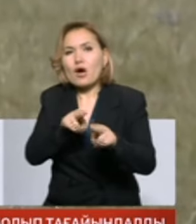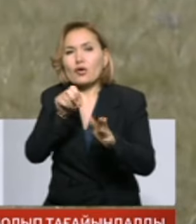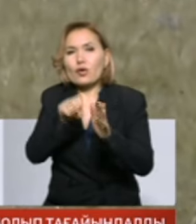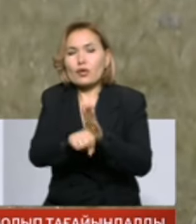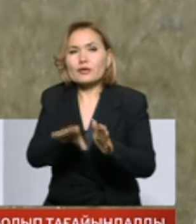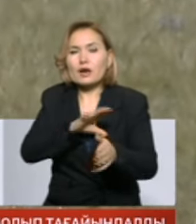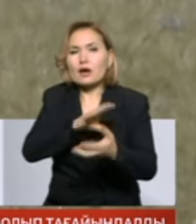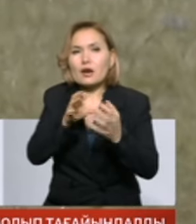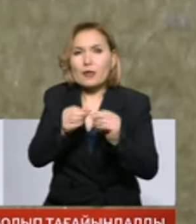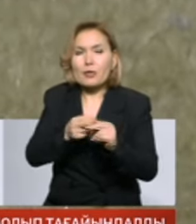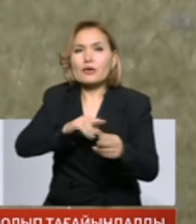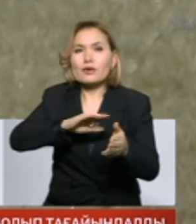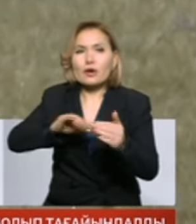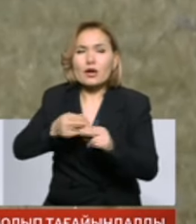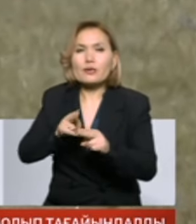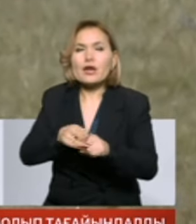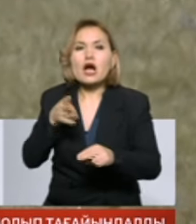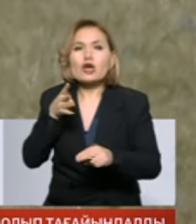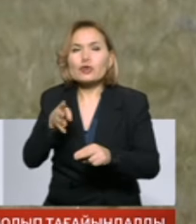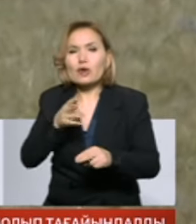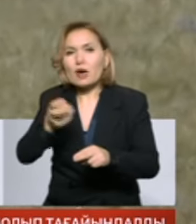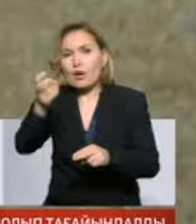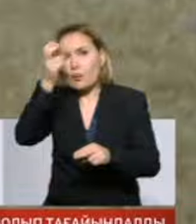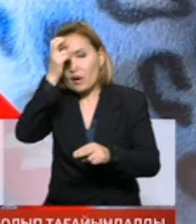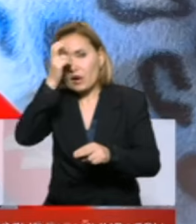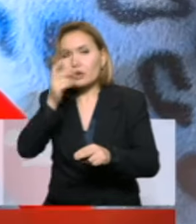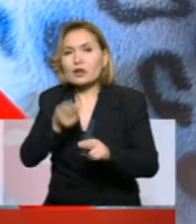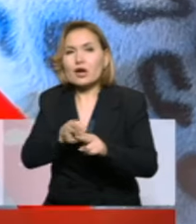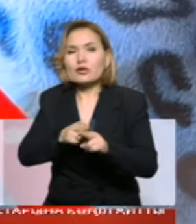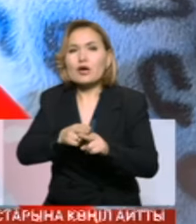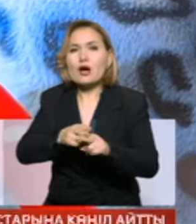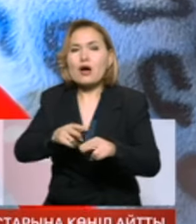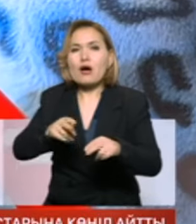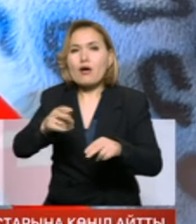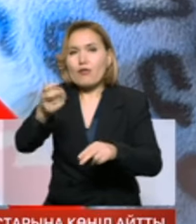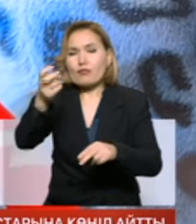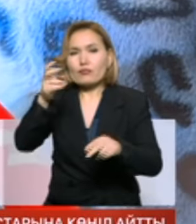жетер жетпес. Мұнан бөлек 4 мыңдай киік мүйізі тәркіленген.